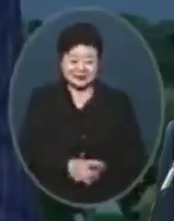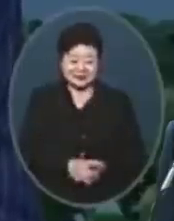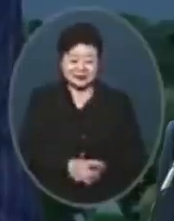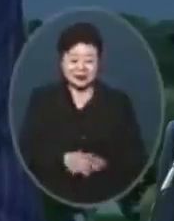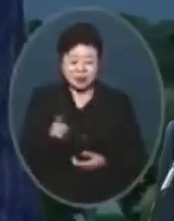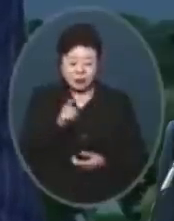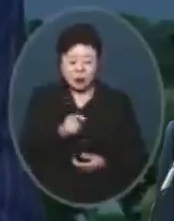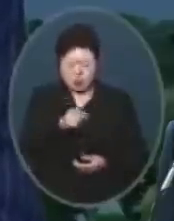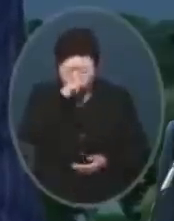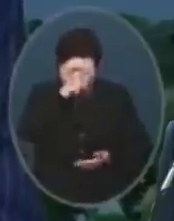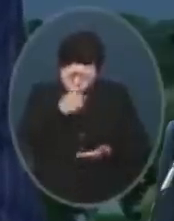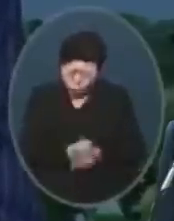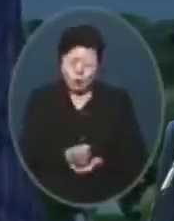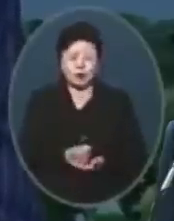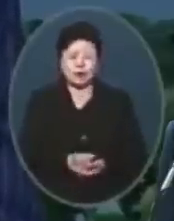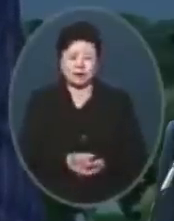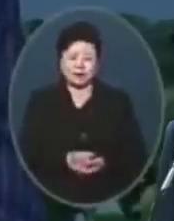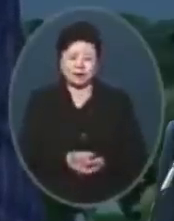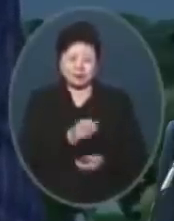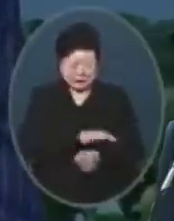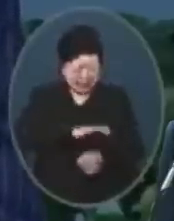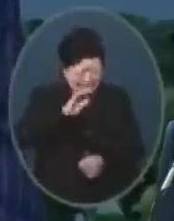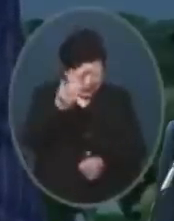무엇을 해도 형통하다.